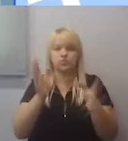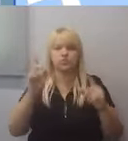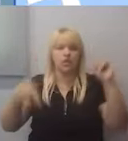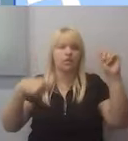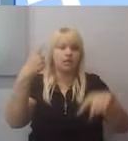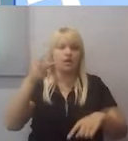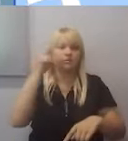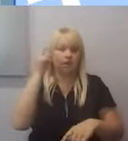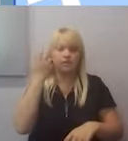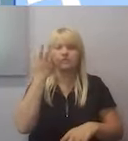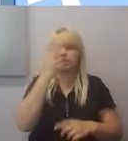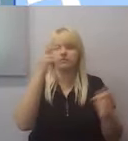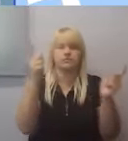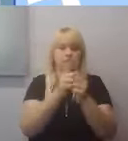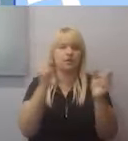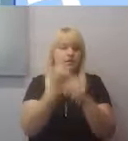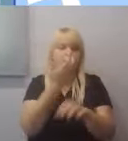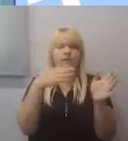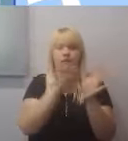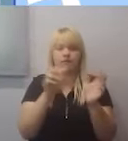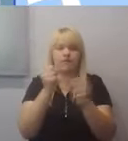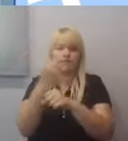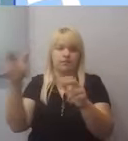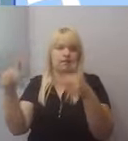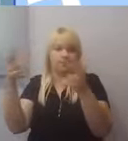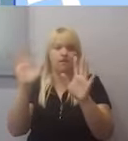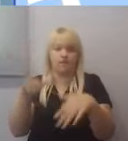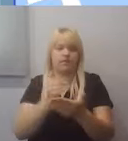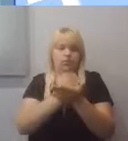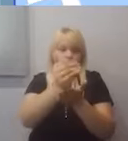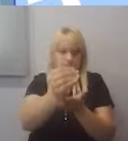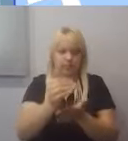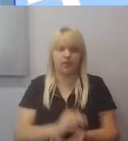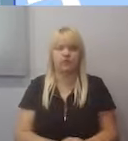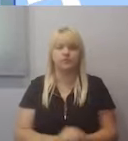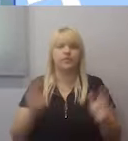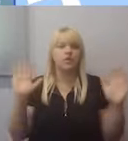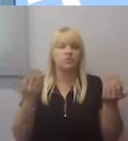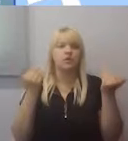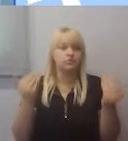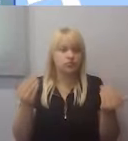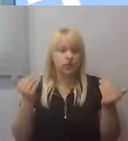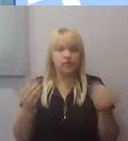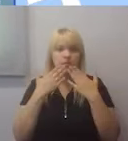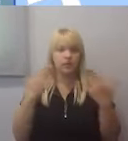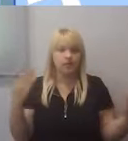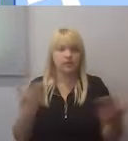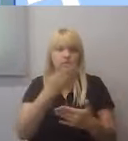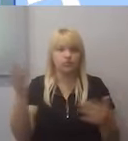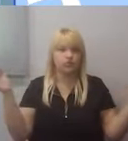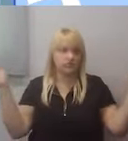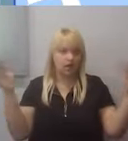tiekamies gan klātienē gan attālināti lai turpinātu bet šodien la dien paldies par jūsu klātbūtni